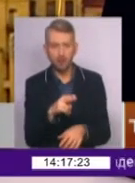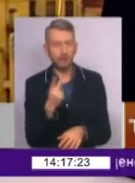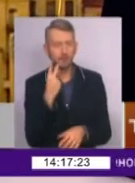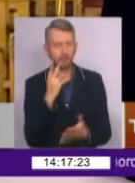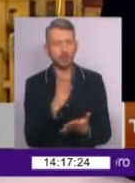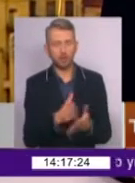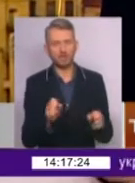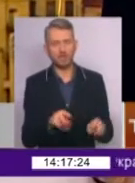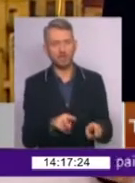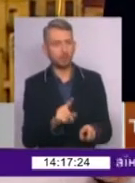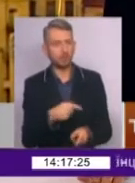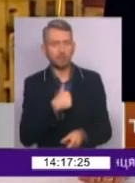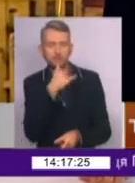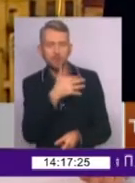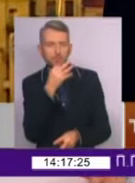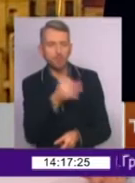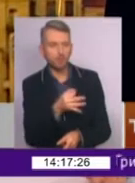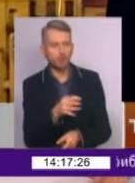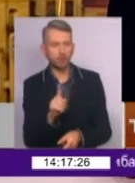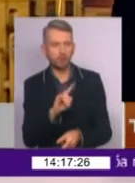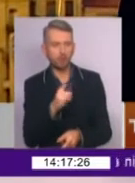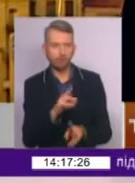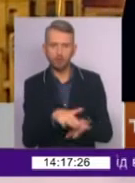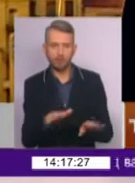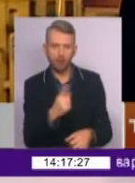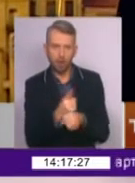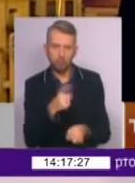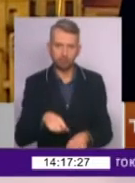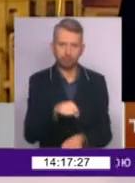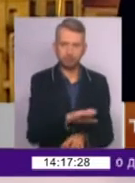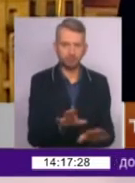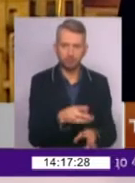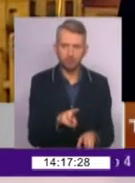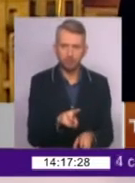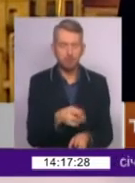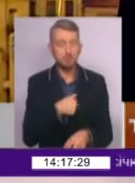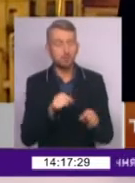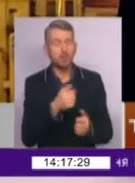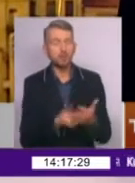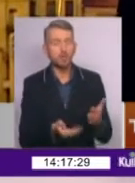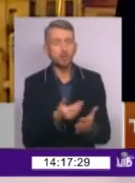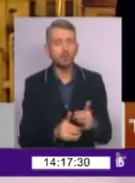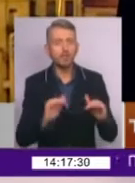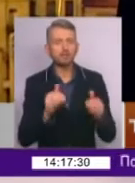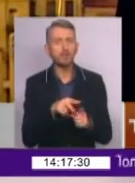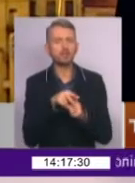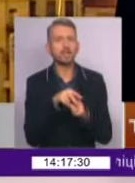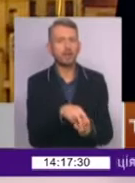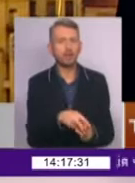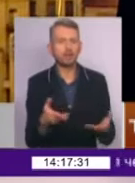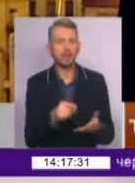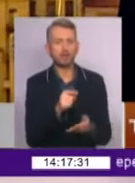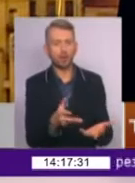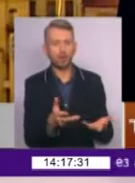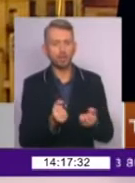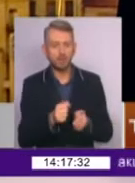ризику. Але ми не можемо сказати не водити дітей в дитячий садочок. Ми можемо рекомендувати зменшити навантаження, яке вона